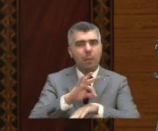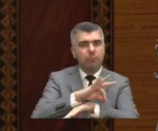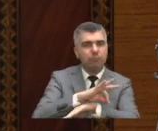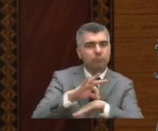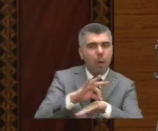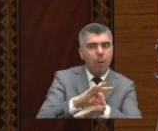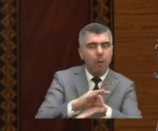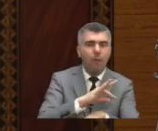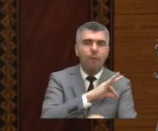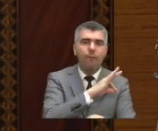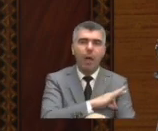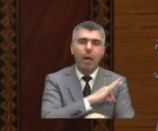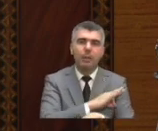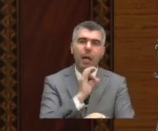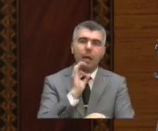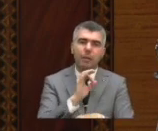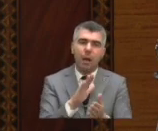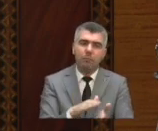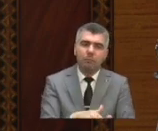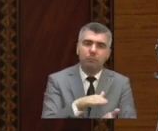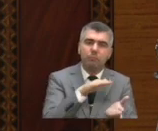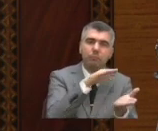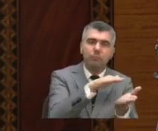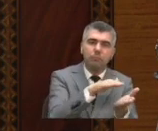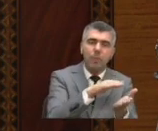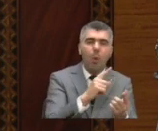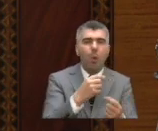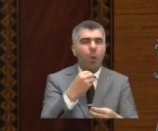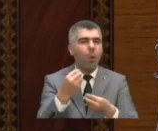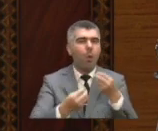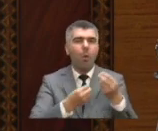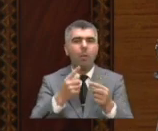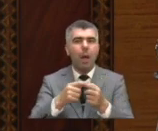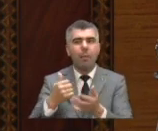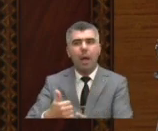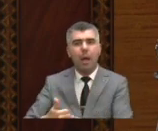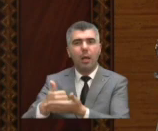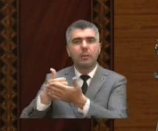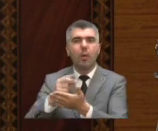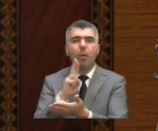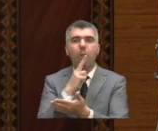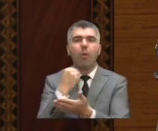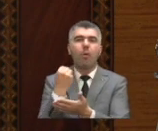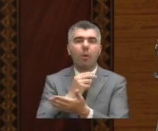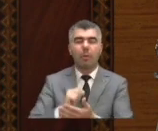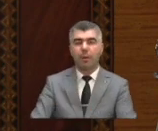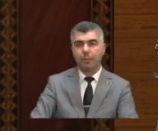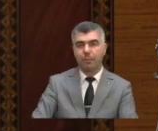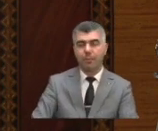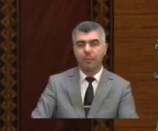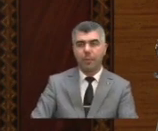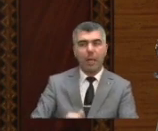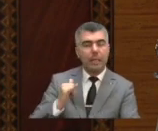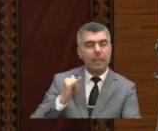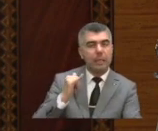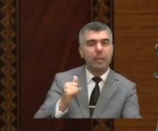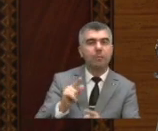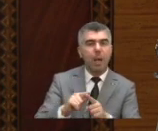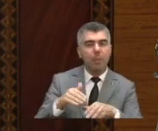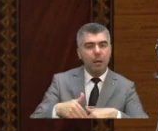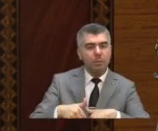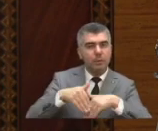تستفيد من موارد مرصده او اعانات من الدوله كما ستواصل الحكومه خلال